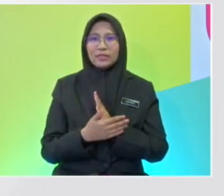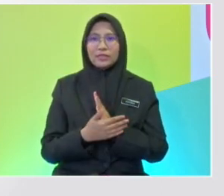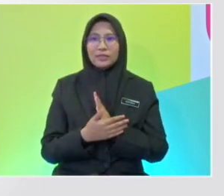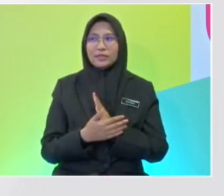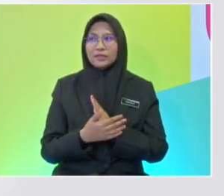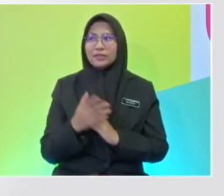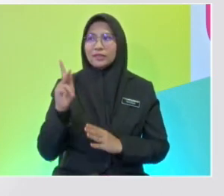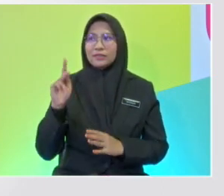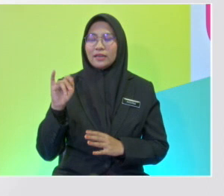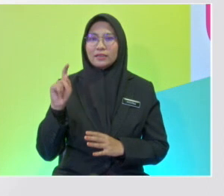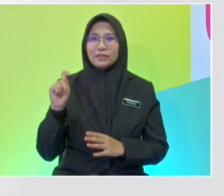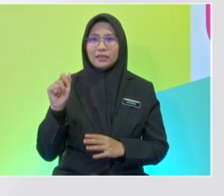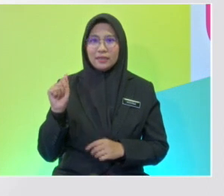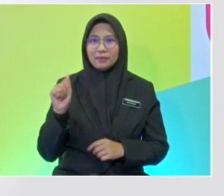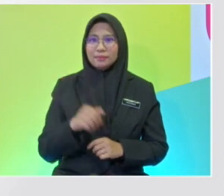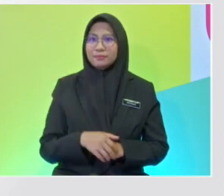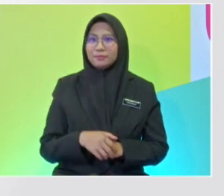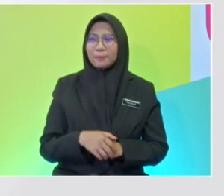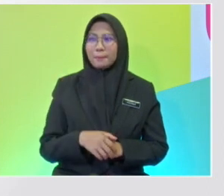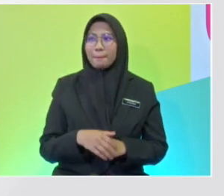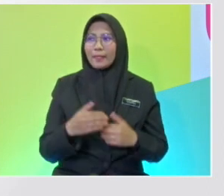ada video